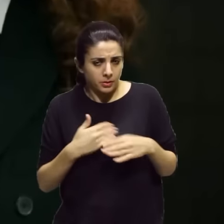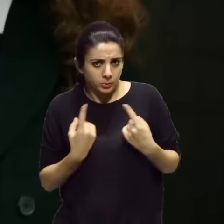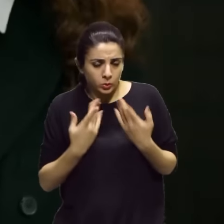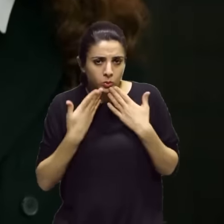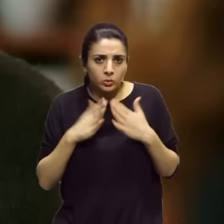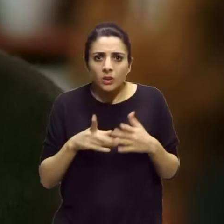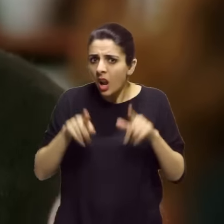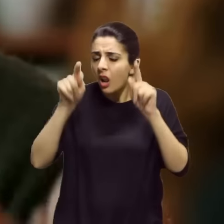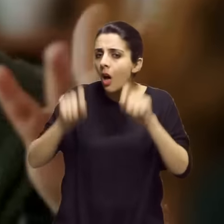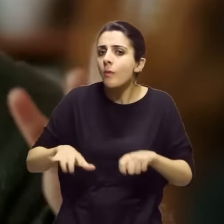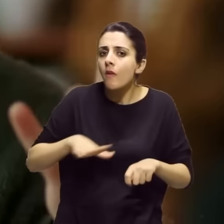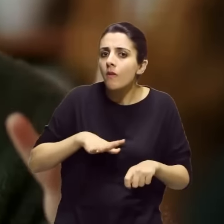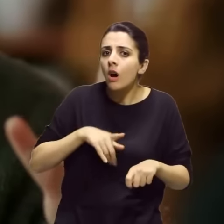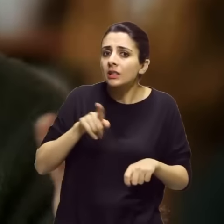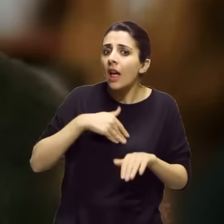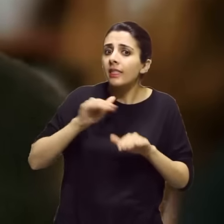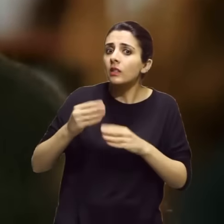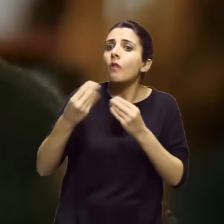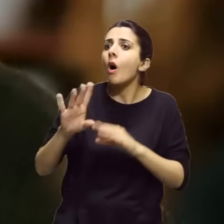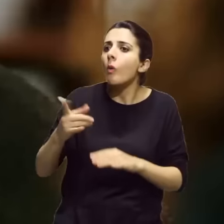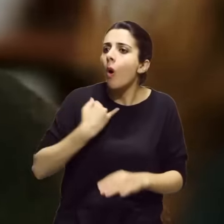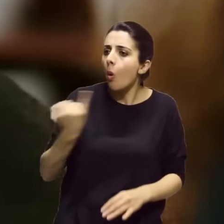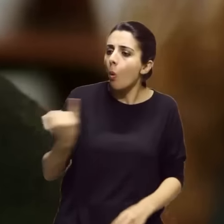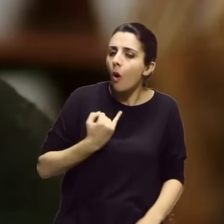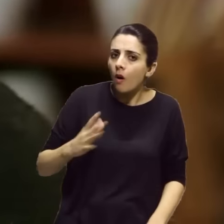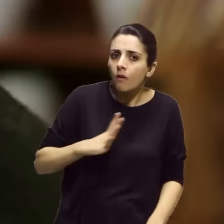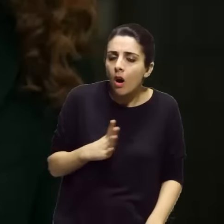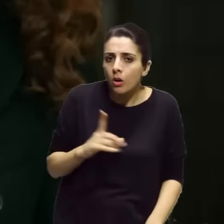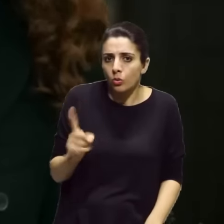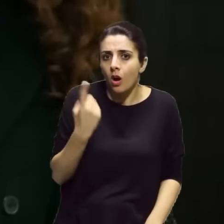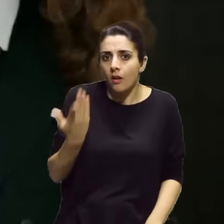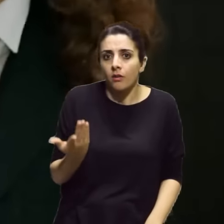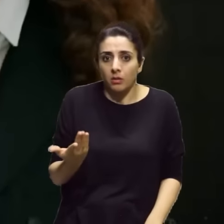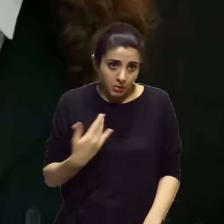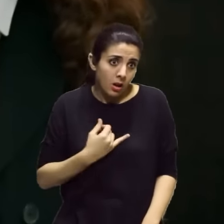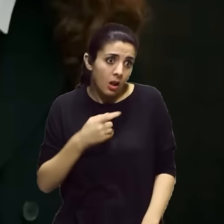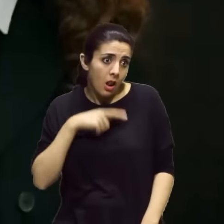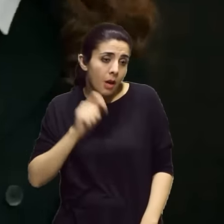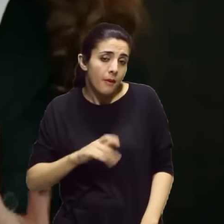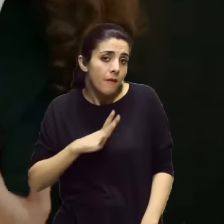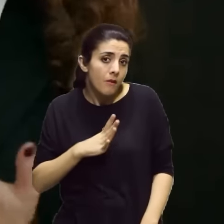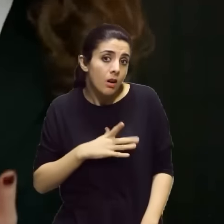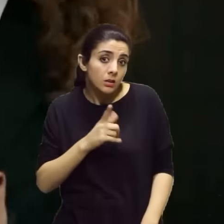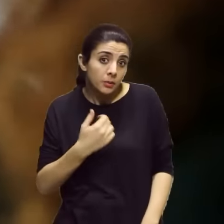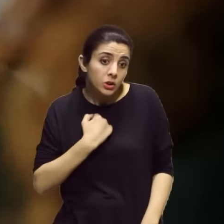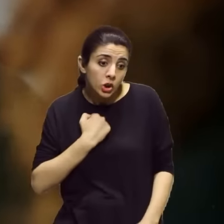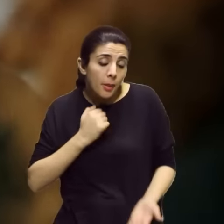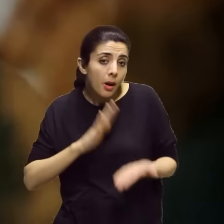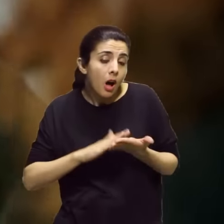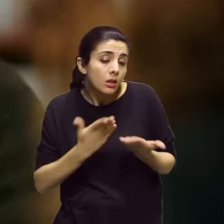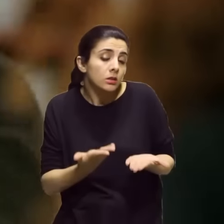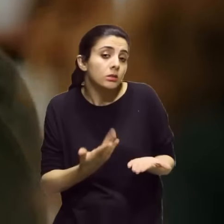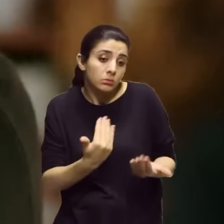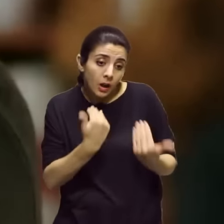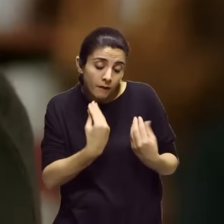şimdi? Vallahi yapıyorsun. Senin tarafını tutmayınca sen de bana tavır yapıyorsun be arkadaşım. Yaparım tabii Fahriye, yani sen benim canım arkadaşım değil